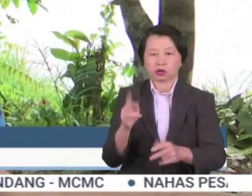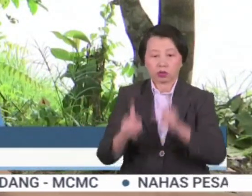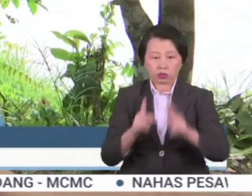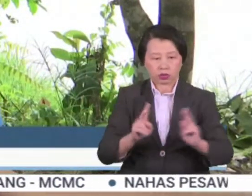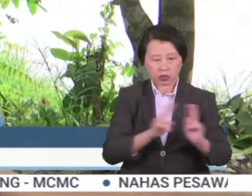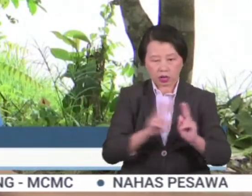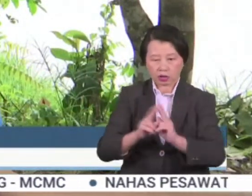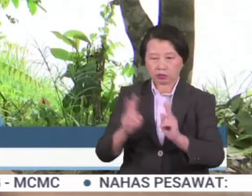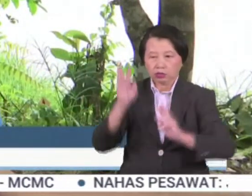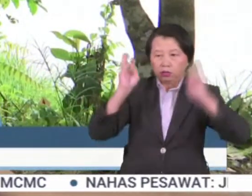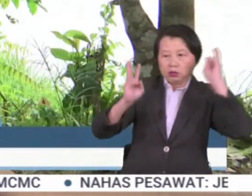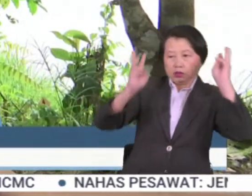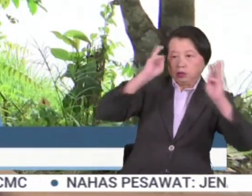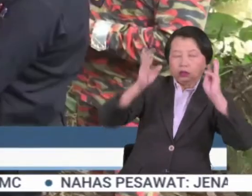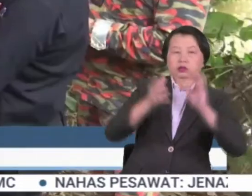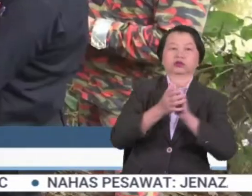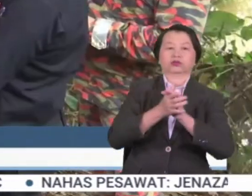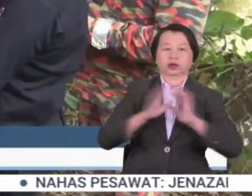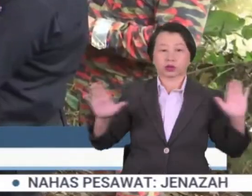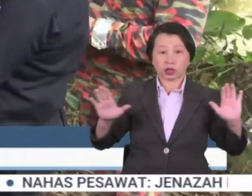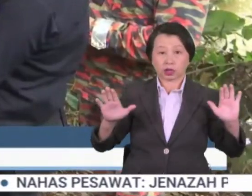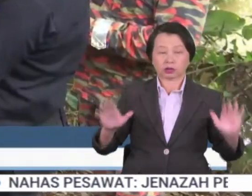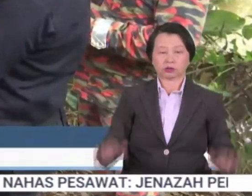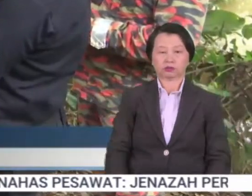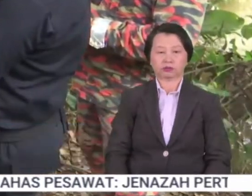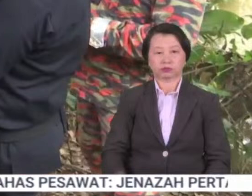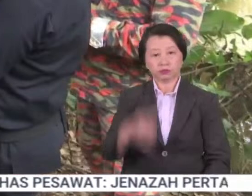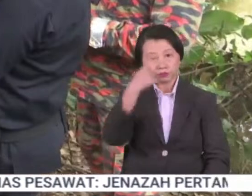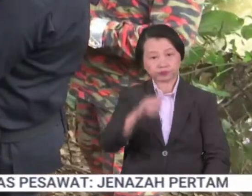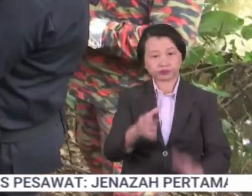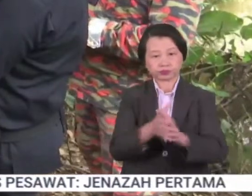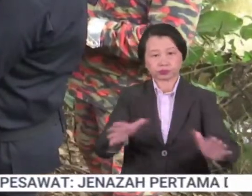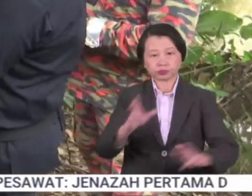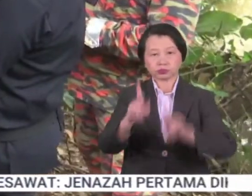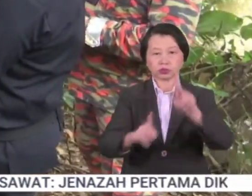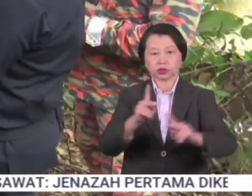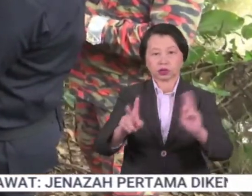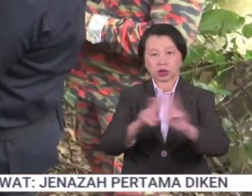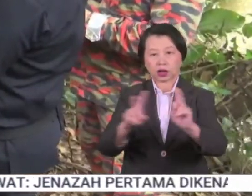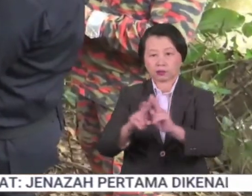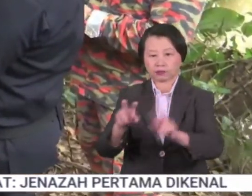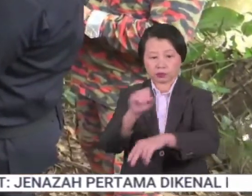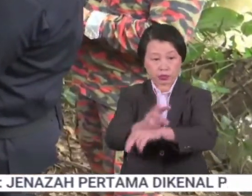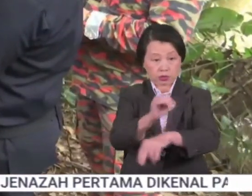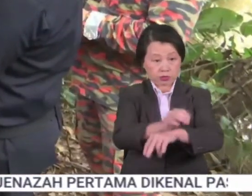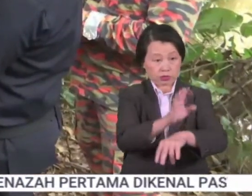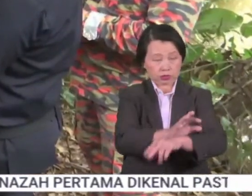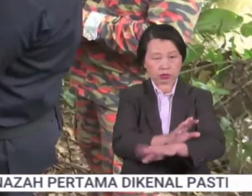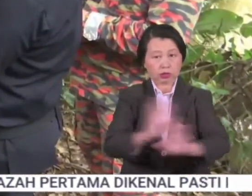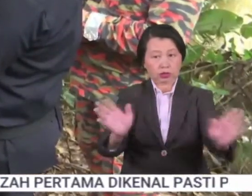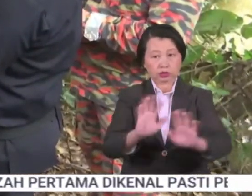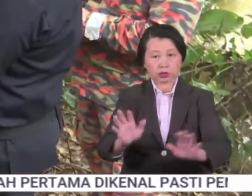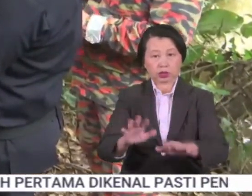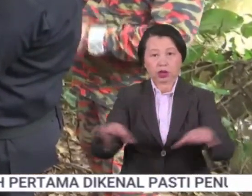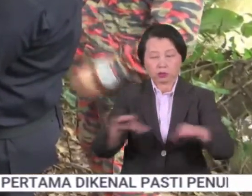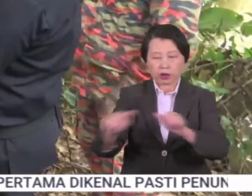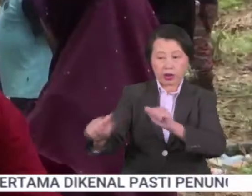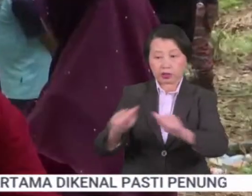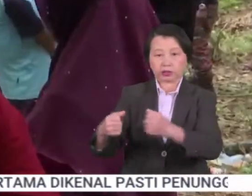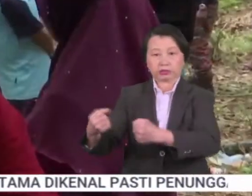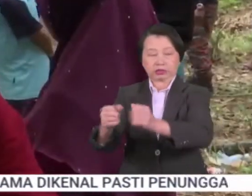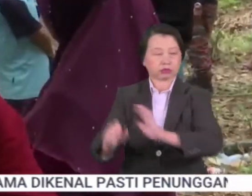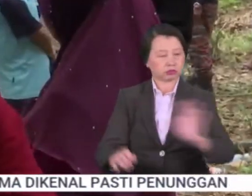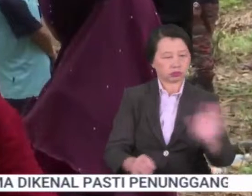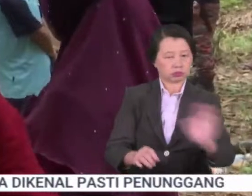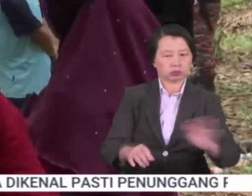Kampung risau juga keselamatan sebagai langkah keselamatan penduduk Kampung telah diniasati agar mengelak melakukan aktiviti